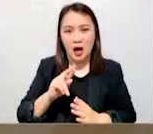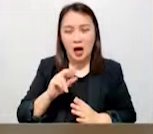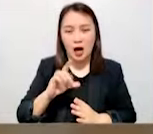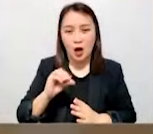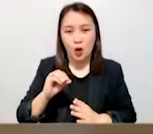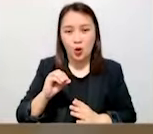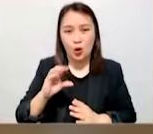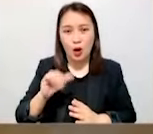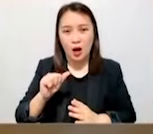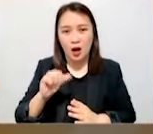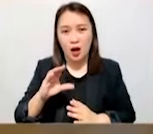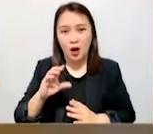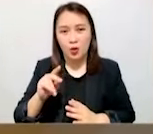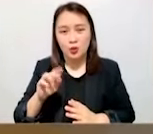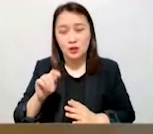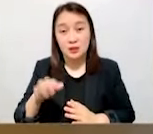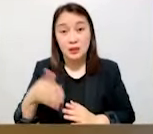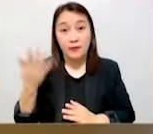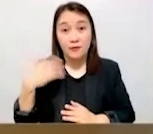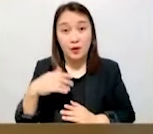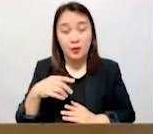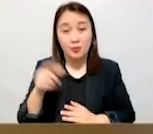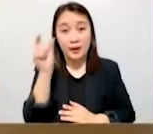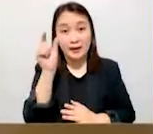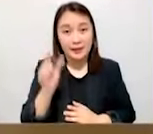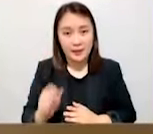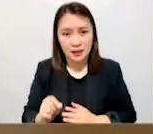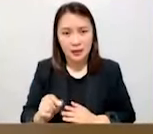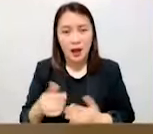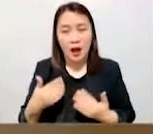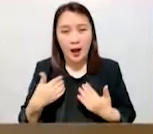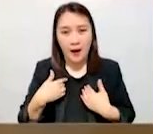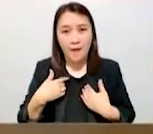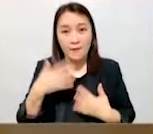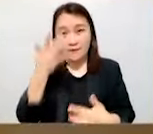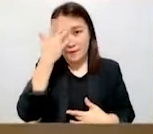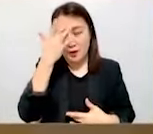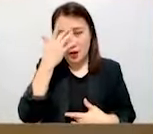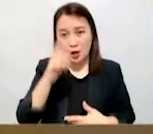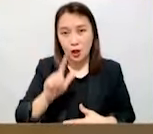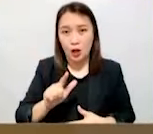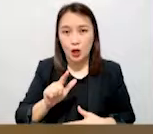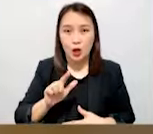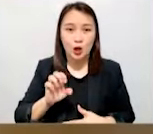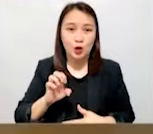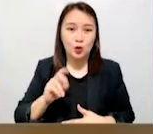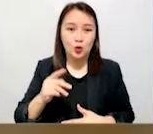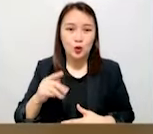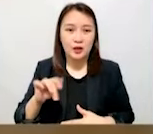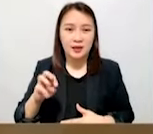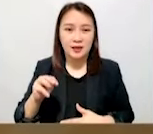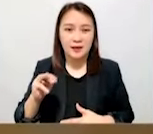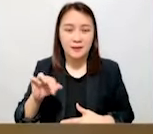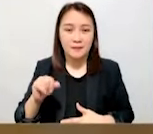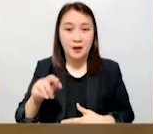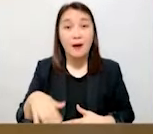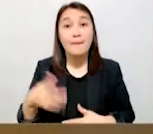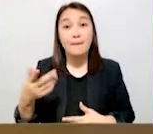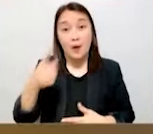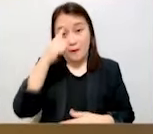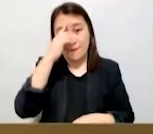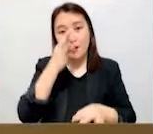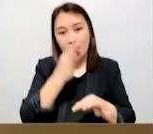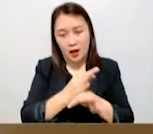old sa Italy dahil sa sakit na leukemia. Bago yan, nakilala siya sa pagpapalaganap ng kanyang pananampalataya online.